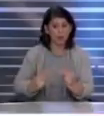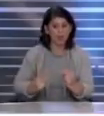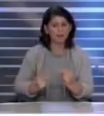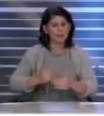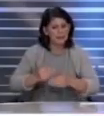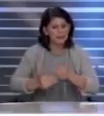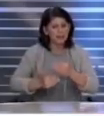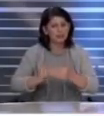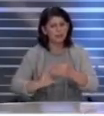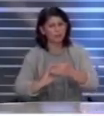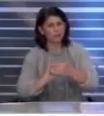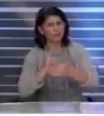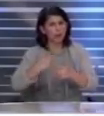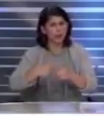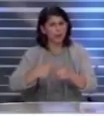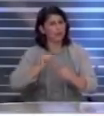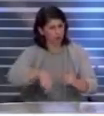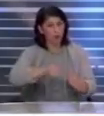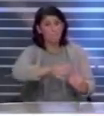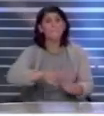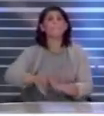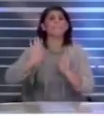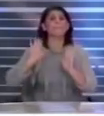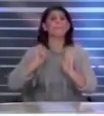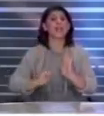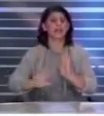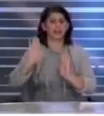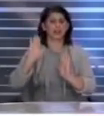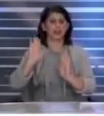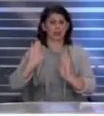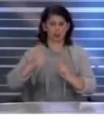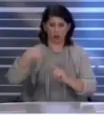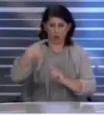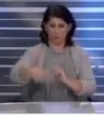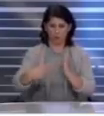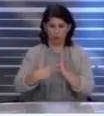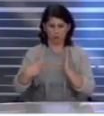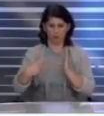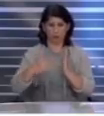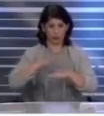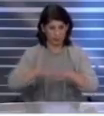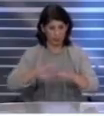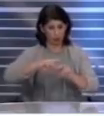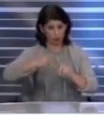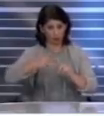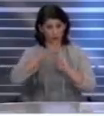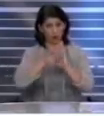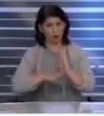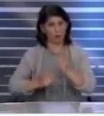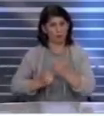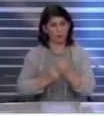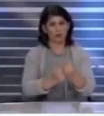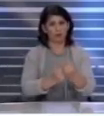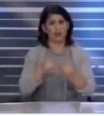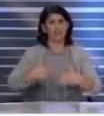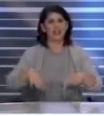να έχετε τα τελευταία χρόνια με τόσες θυσίες. Τον ερχόμενο Αύγουστο, τέλος του τρίτου προγράμματος υποστήριξης, θα